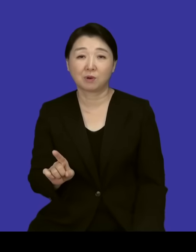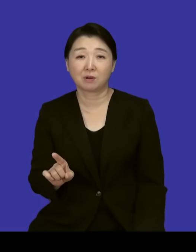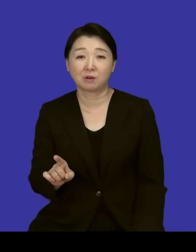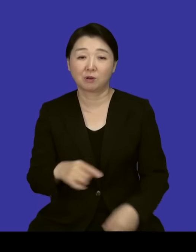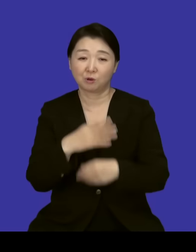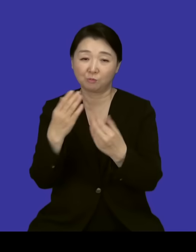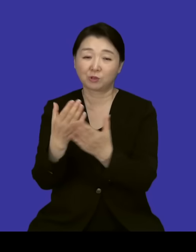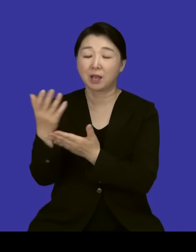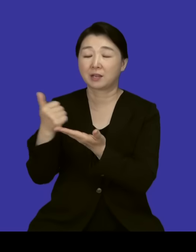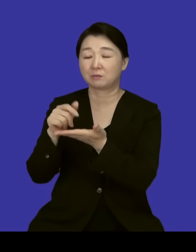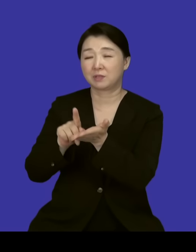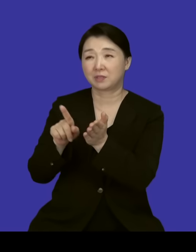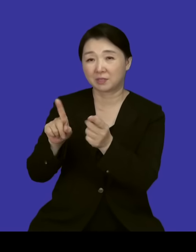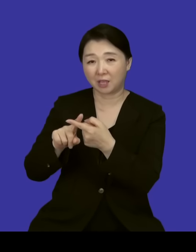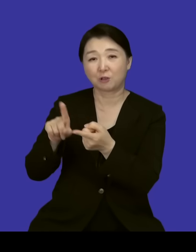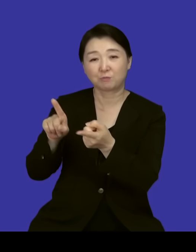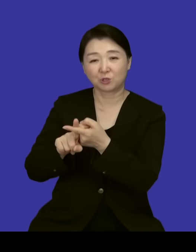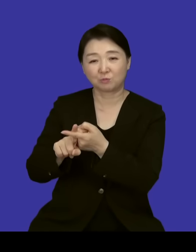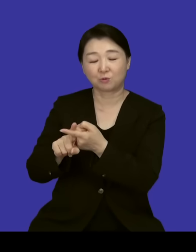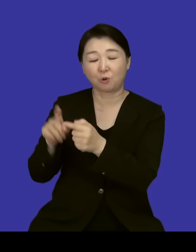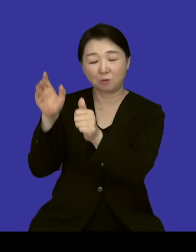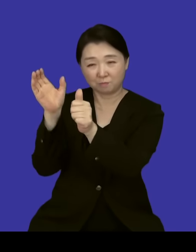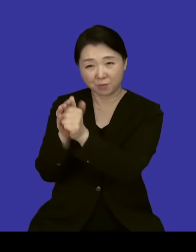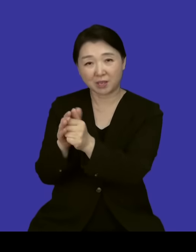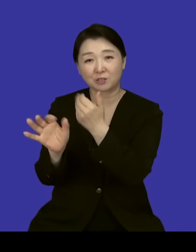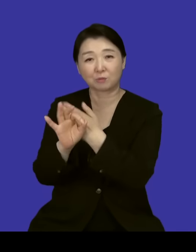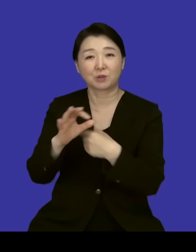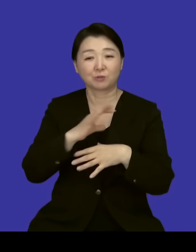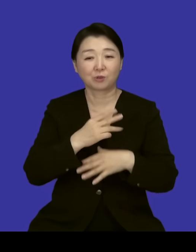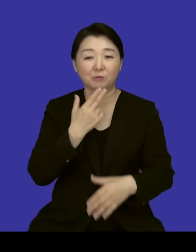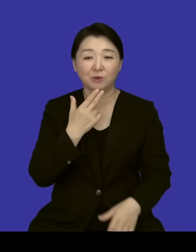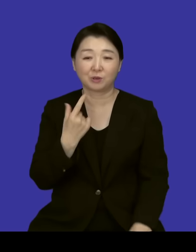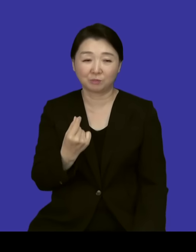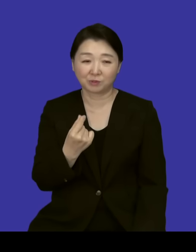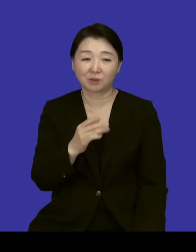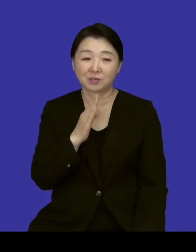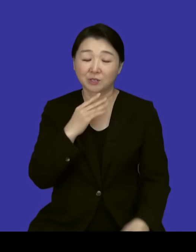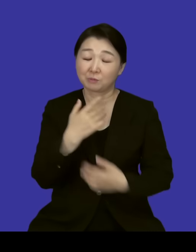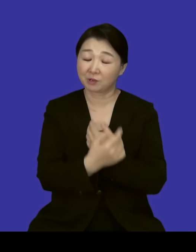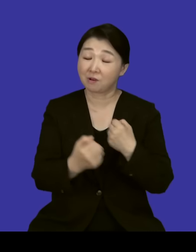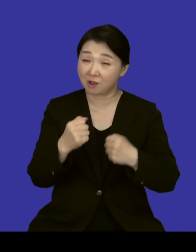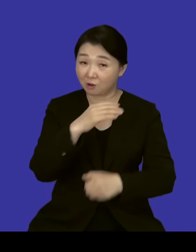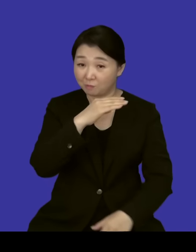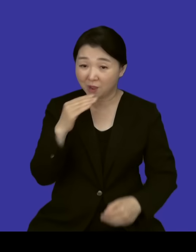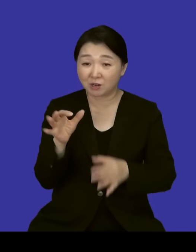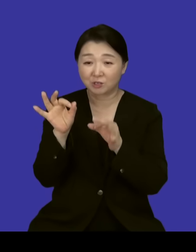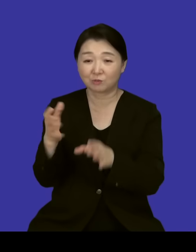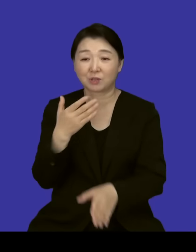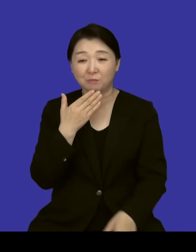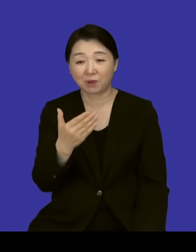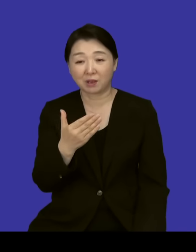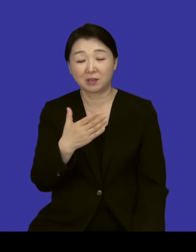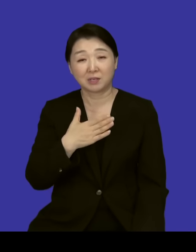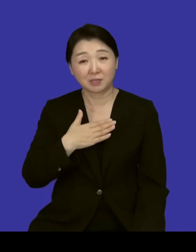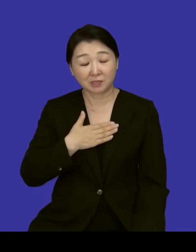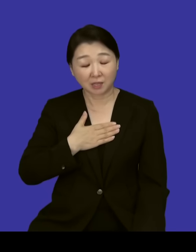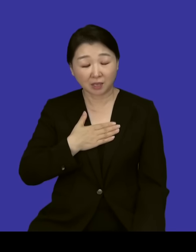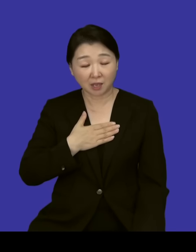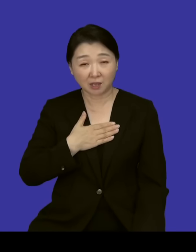전적인 하나님에 대한 믿음으로 내 인생을 건다면 아무것도 두렵지가 않기 때문에 맞습니다. 정말 건강하고 건전한 투자를 할 수 있고 내가 네. 어떻게